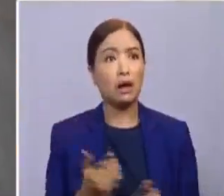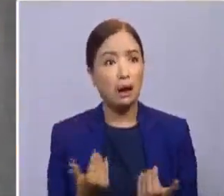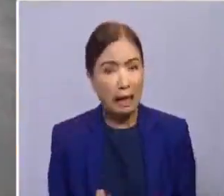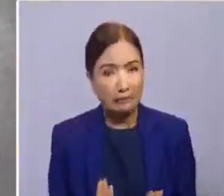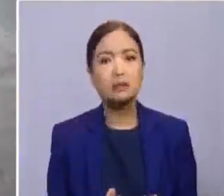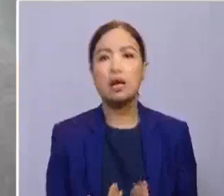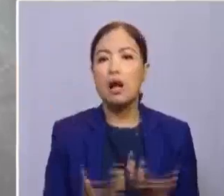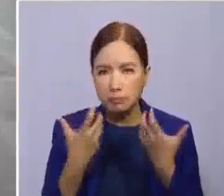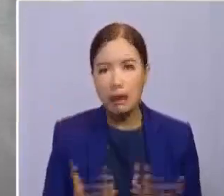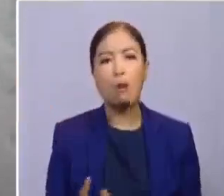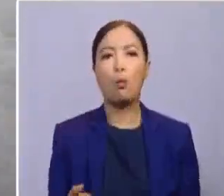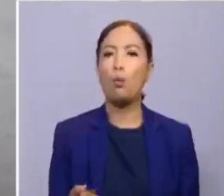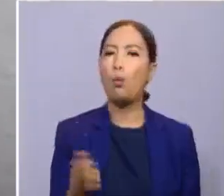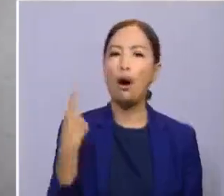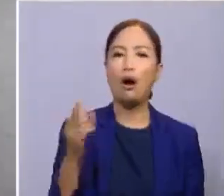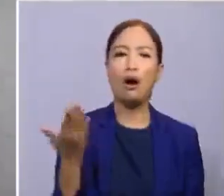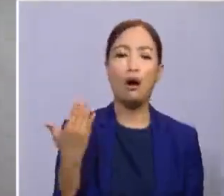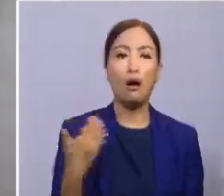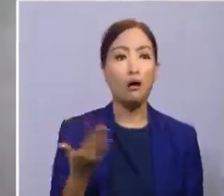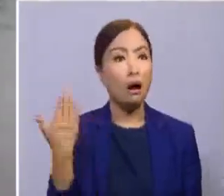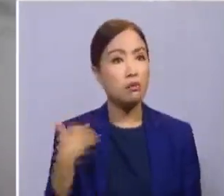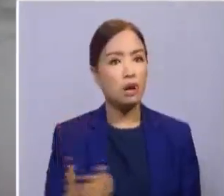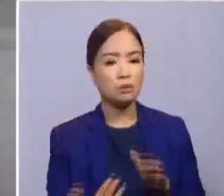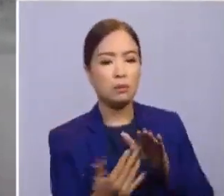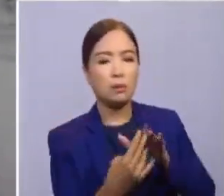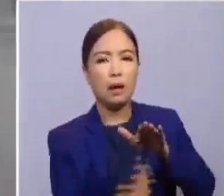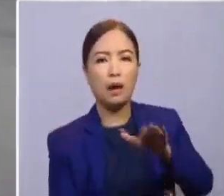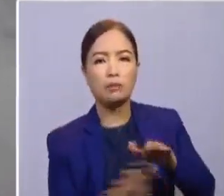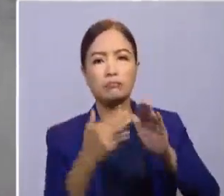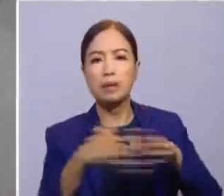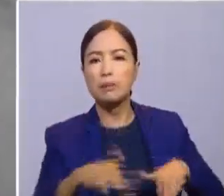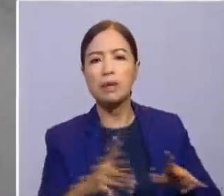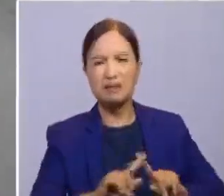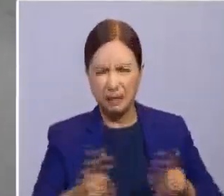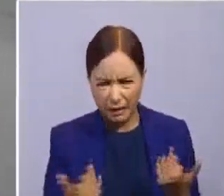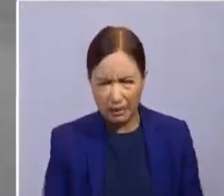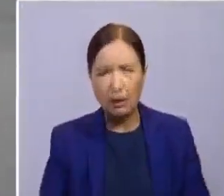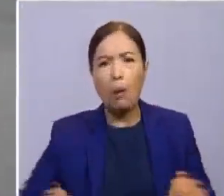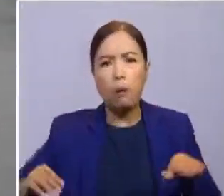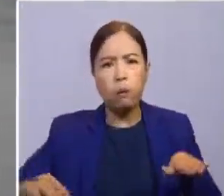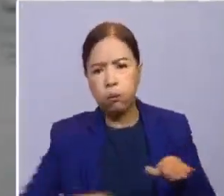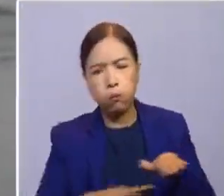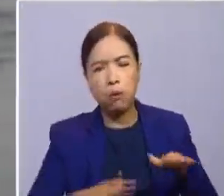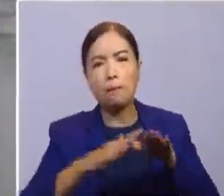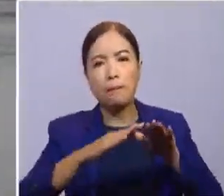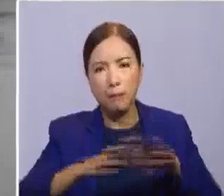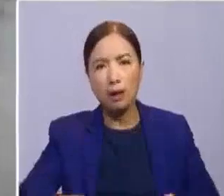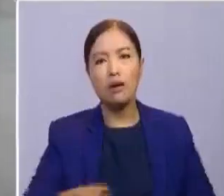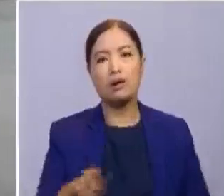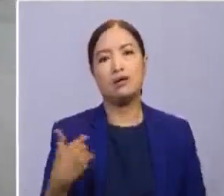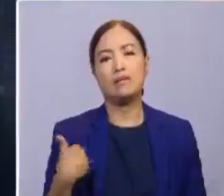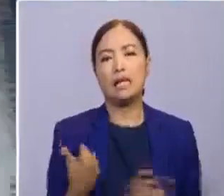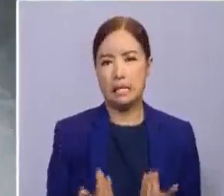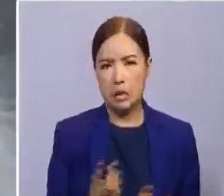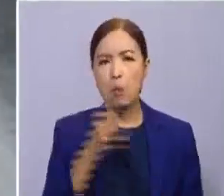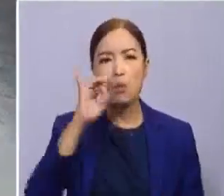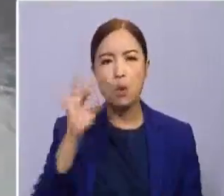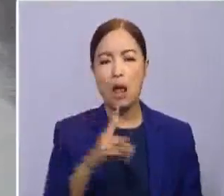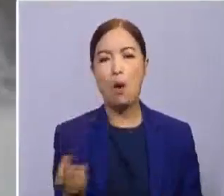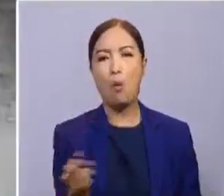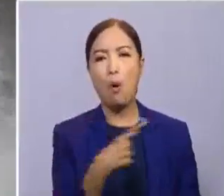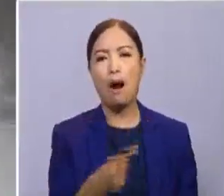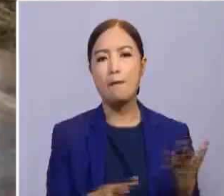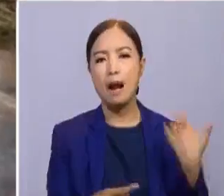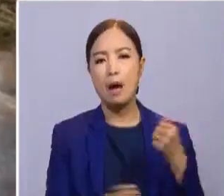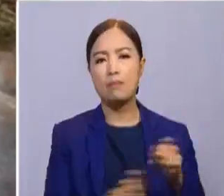เท่าครั้งนี้อ่ะเพราะว่าครั้งที่แล้วคอสะพานไม่ได้ขาดแต่ครั้งนี้ถึงกับว่าตัดสะพานขาดแบบนี้เลยนะคะแปลว่าน้ำในปีนี้รุน